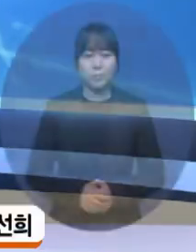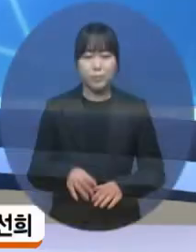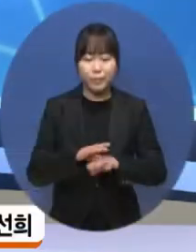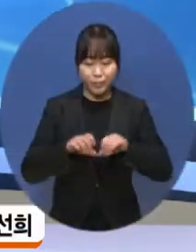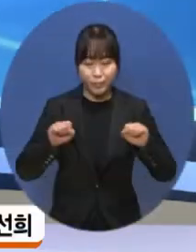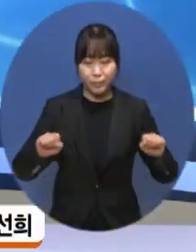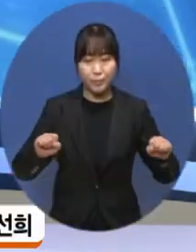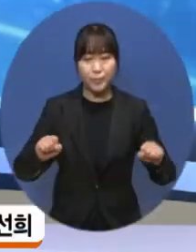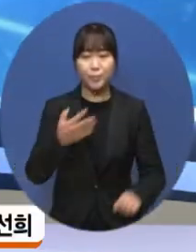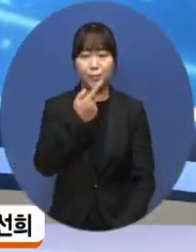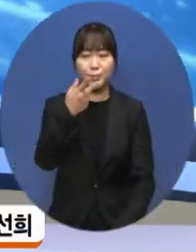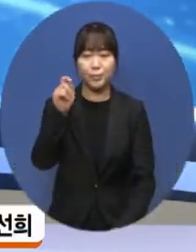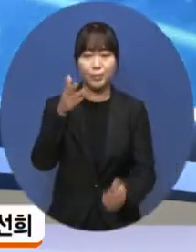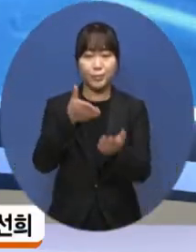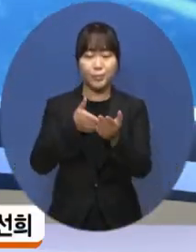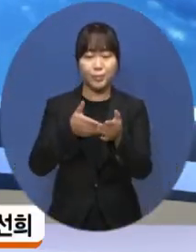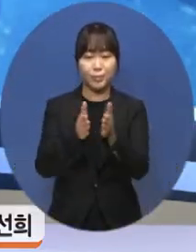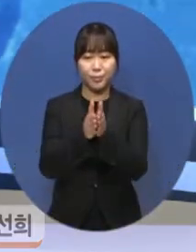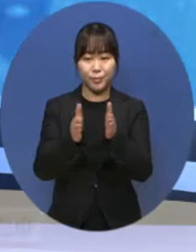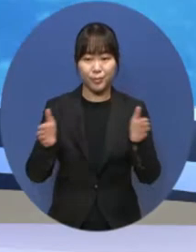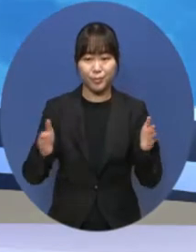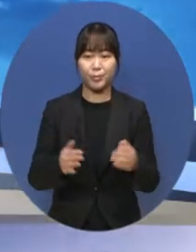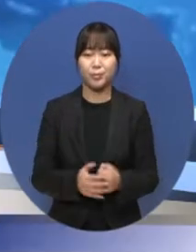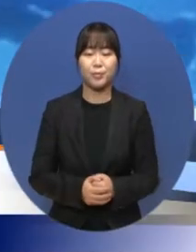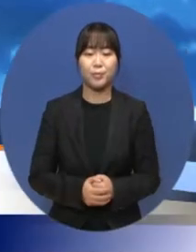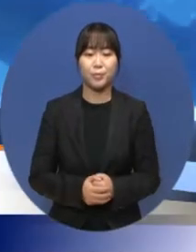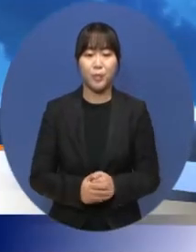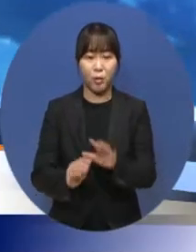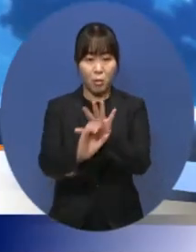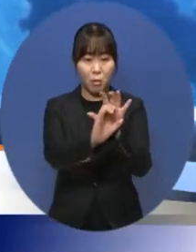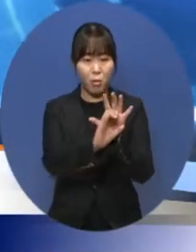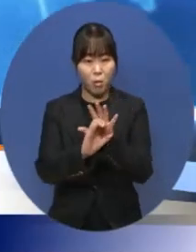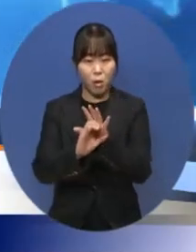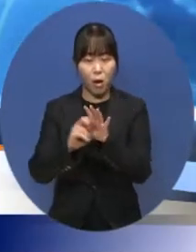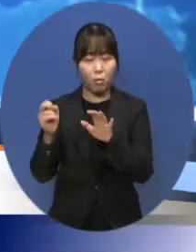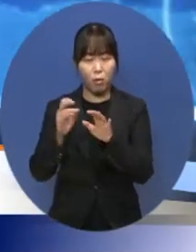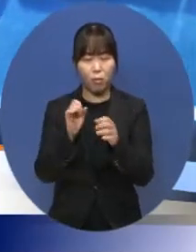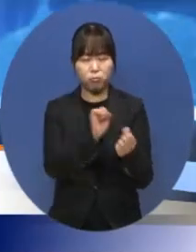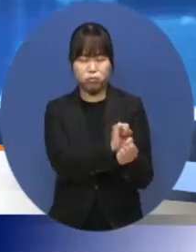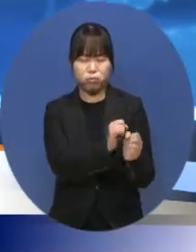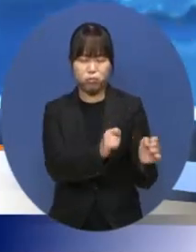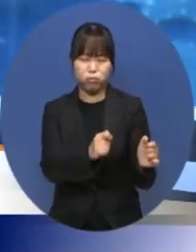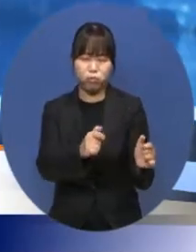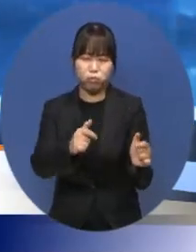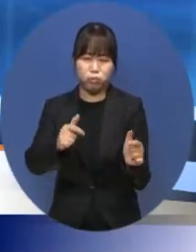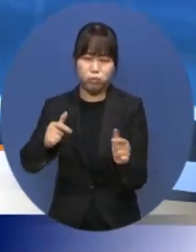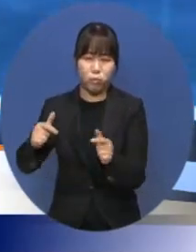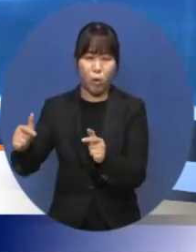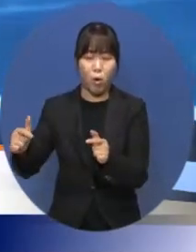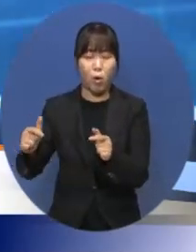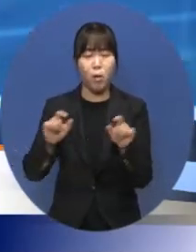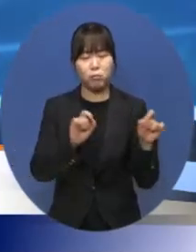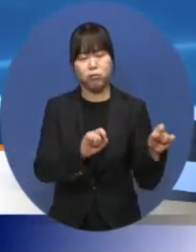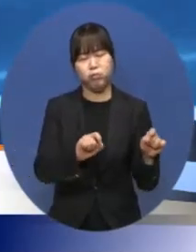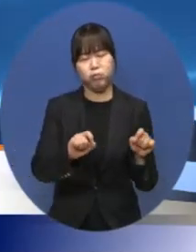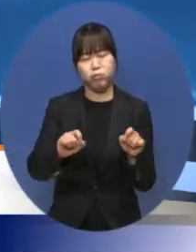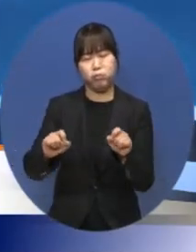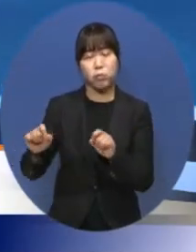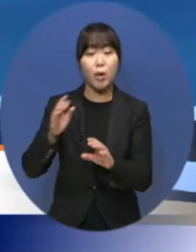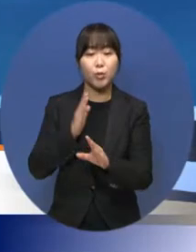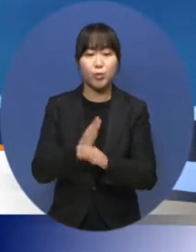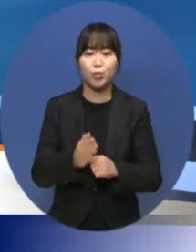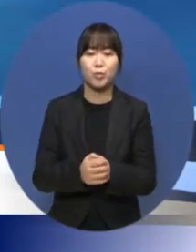시청자 여러분, 안녕하십니까? 복지TV 뉴스입니다. 코로나19가 재확산됨에 따라 장기화 국면이 이어지고